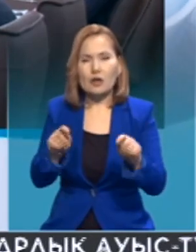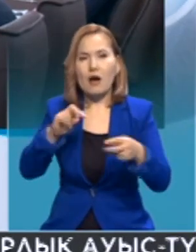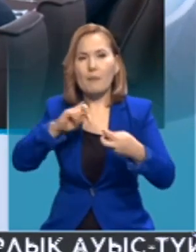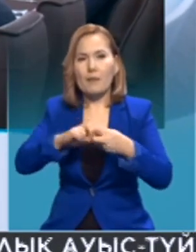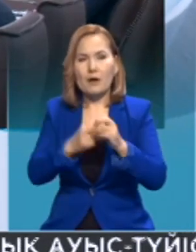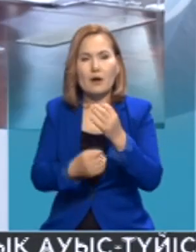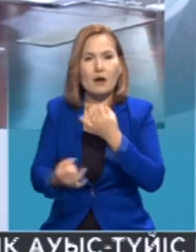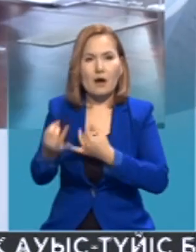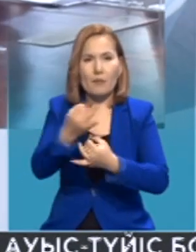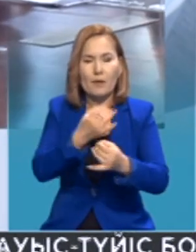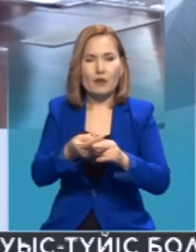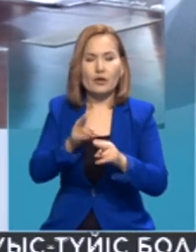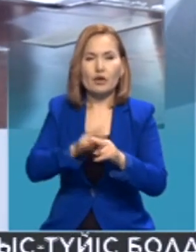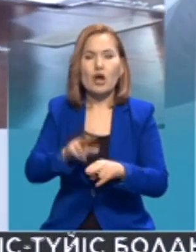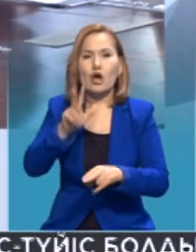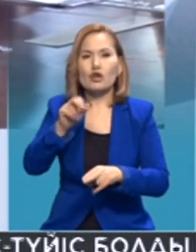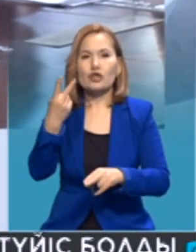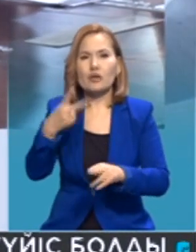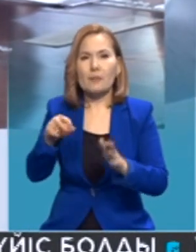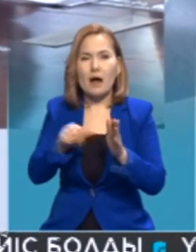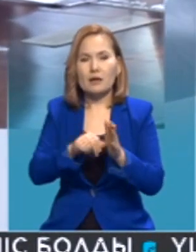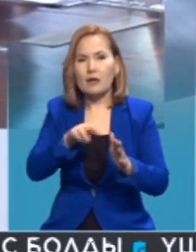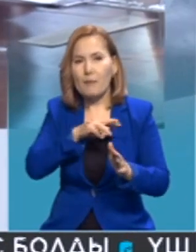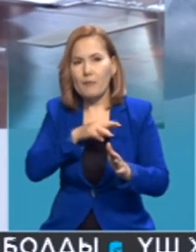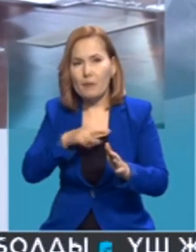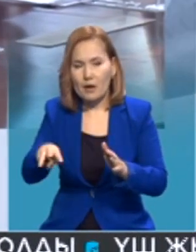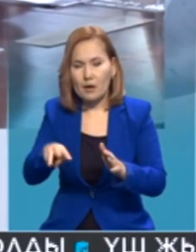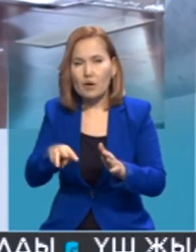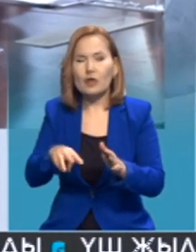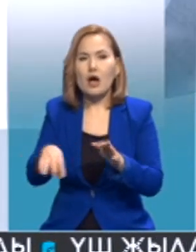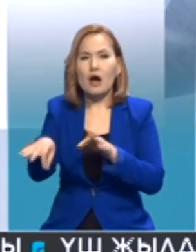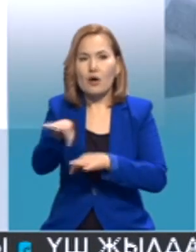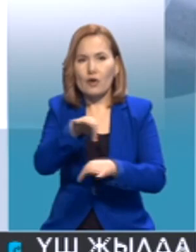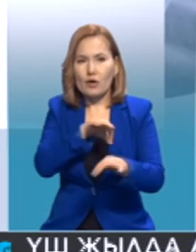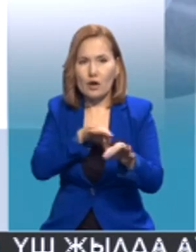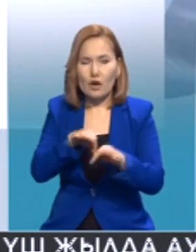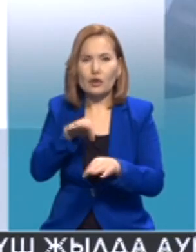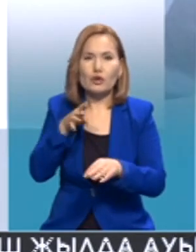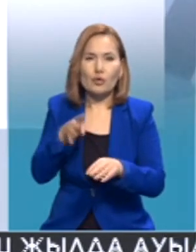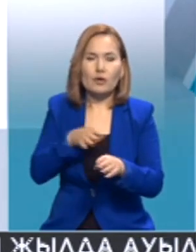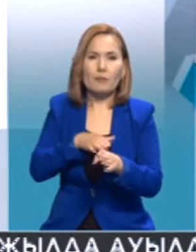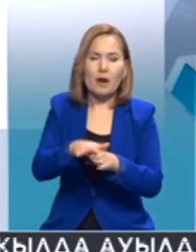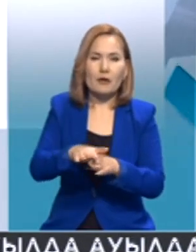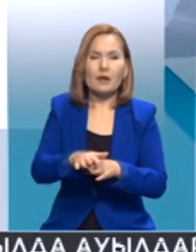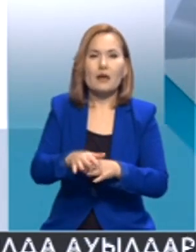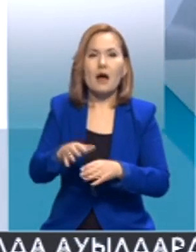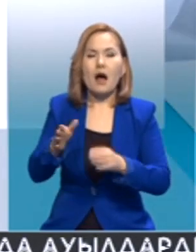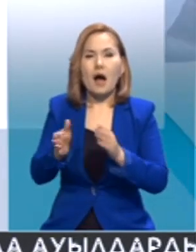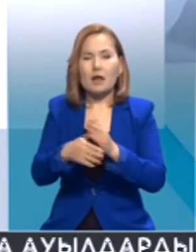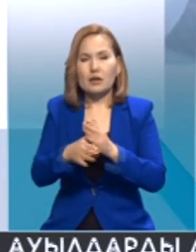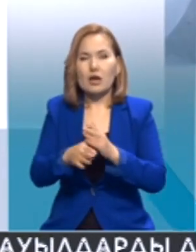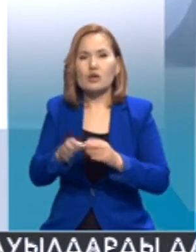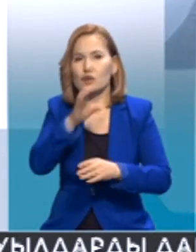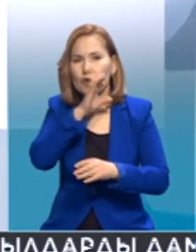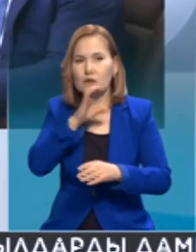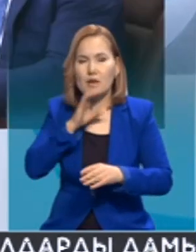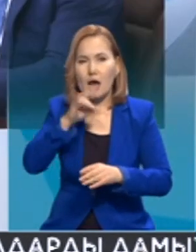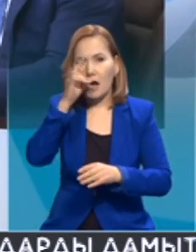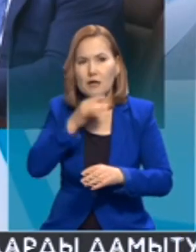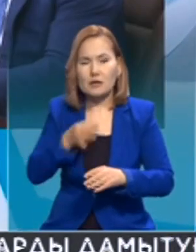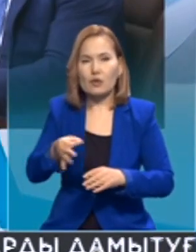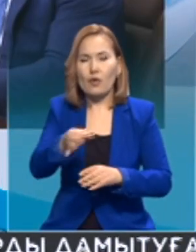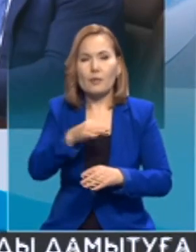құны 326 миллиард теңге болатын 4000-ға жуық жоба іске асырылған. Атырау, Қостанай, Солтүстік Қазақстан, Түркістан